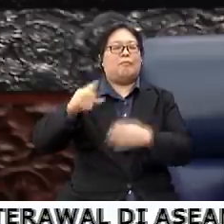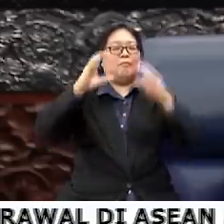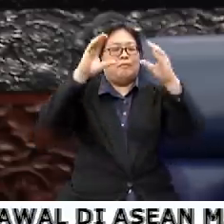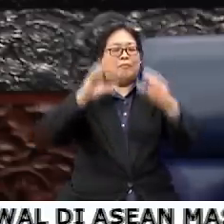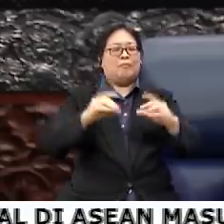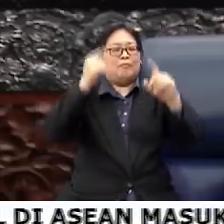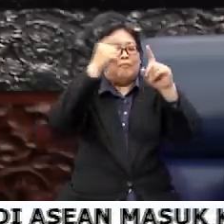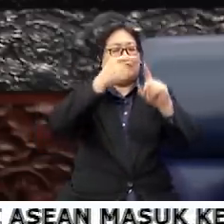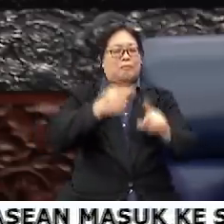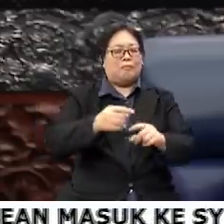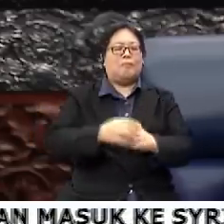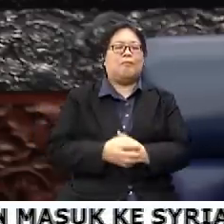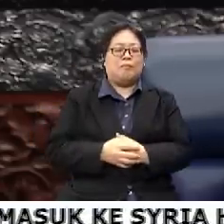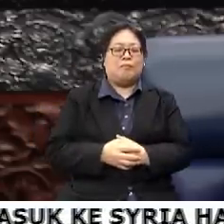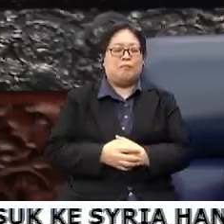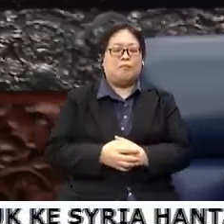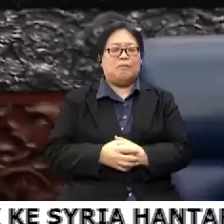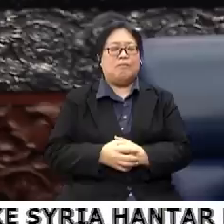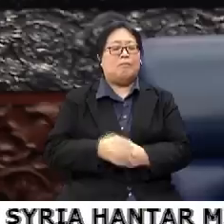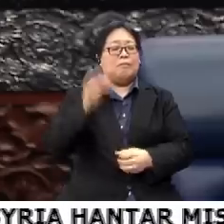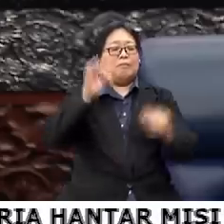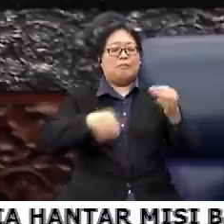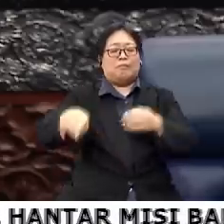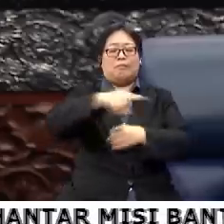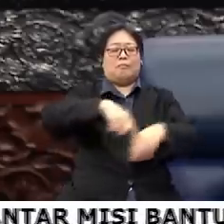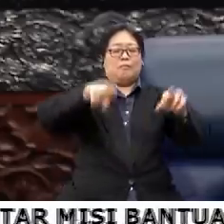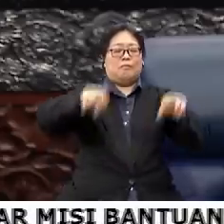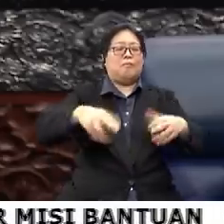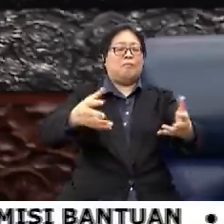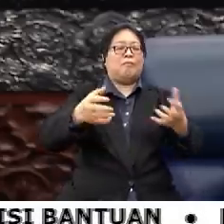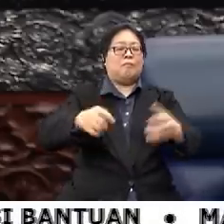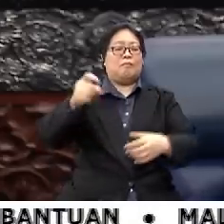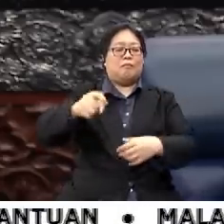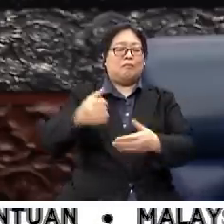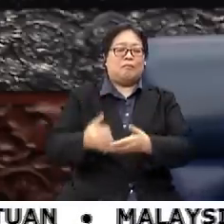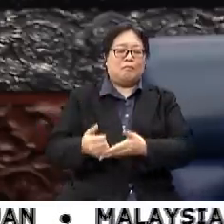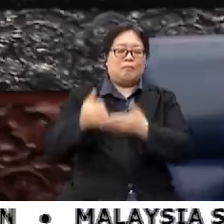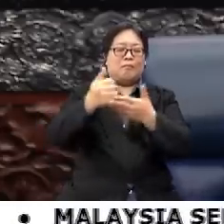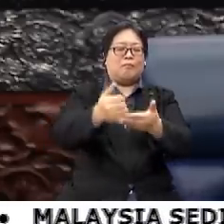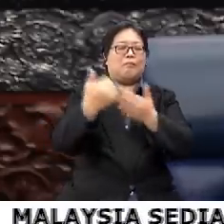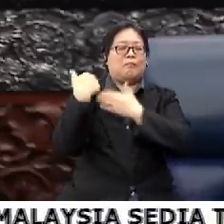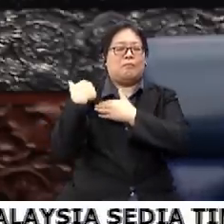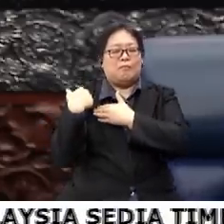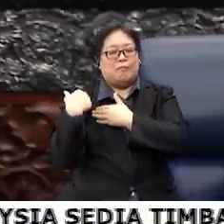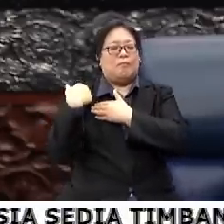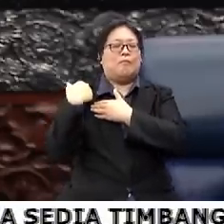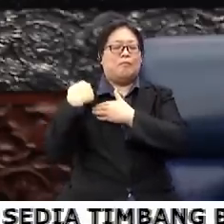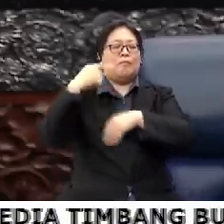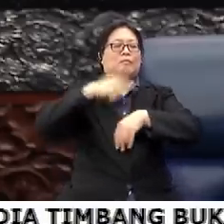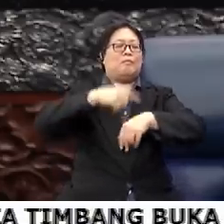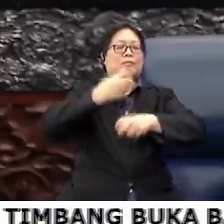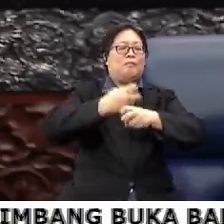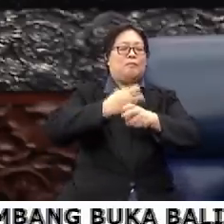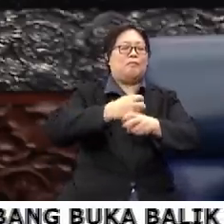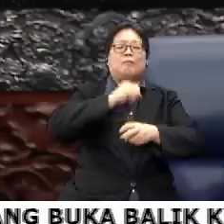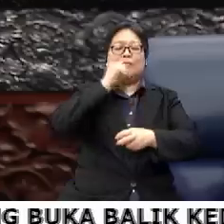bersasar. Sekiranya ini adalah kehendak rakyat untuk membantu meringankan beban mereka di kala susah.